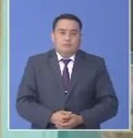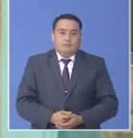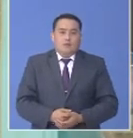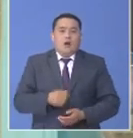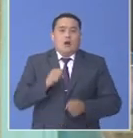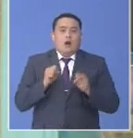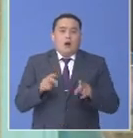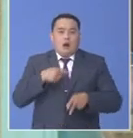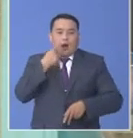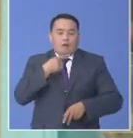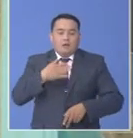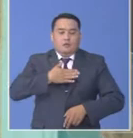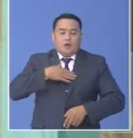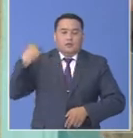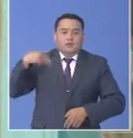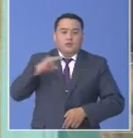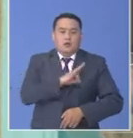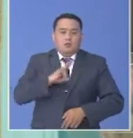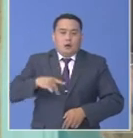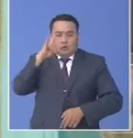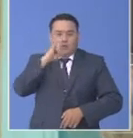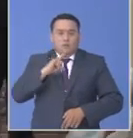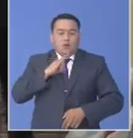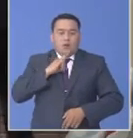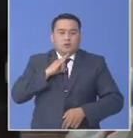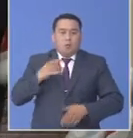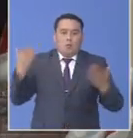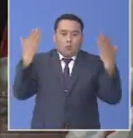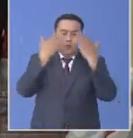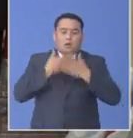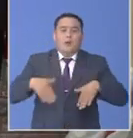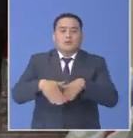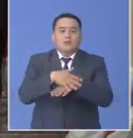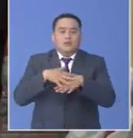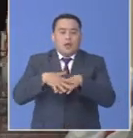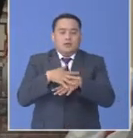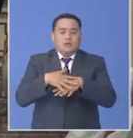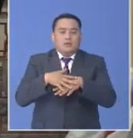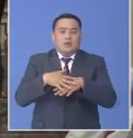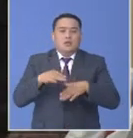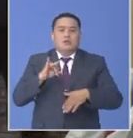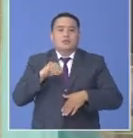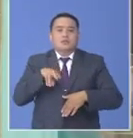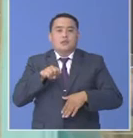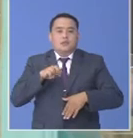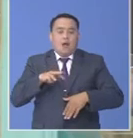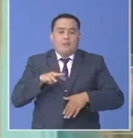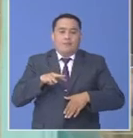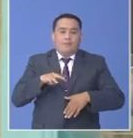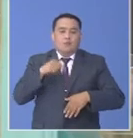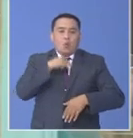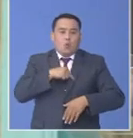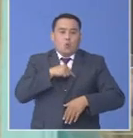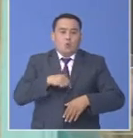Как говорил наш президент, Казахстан – страна с преобладающим мусульманским населением. Ислам – это одна из духовных опор